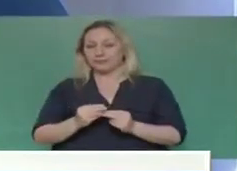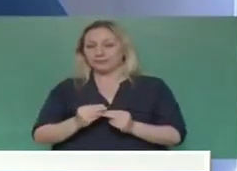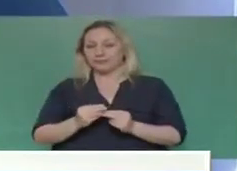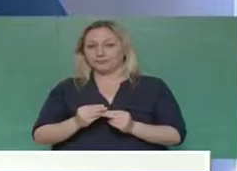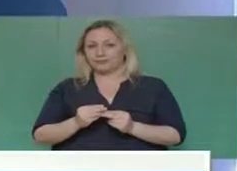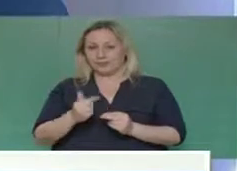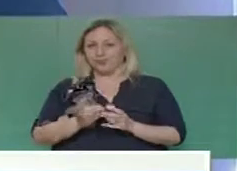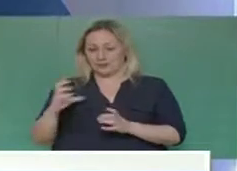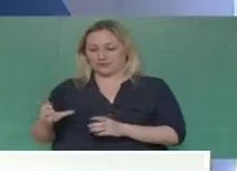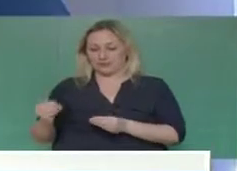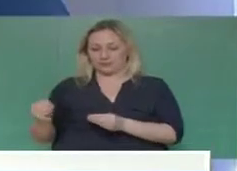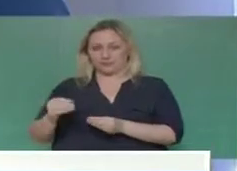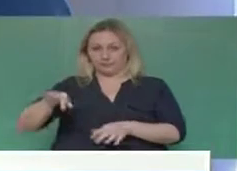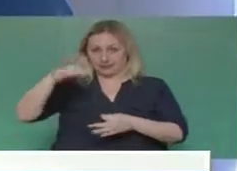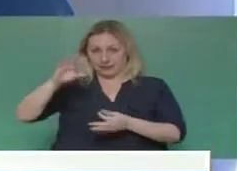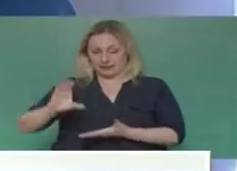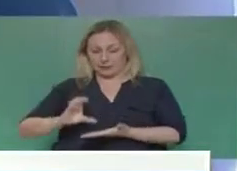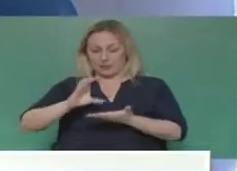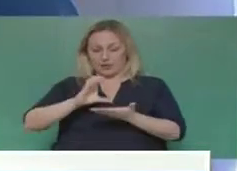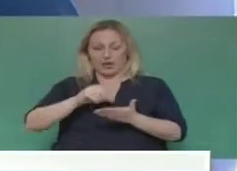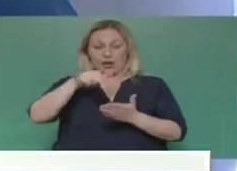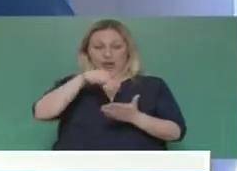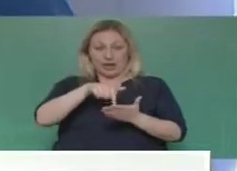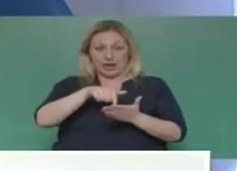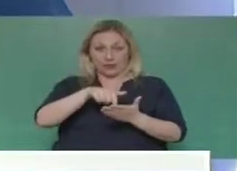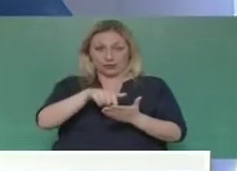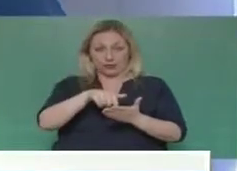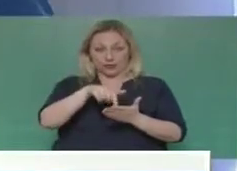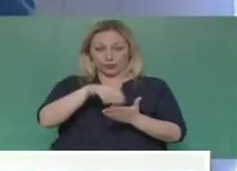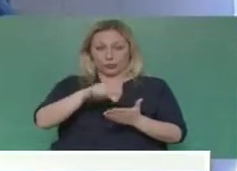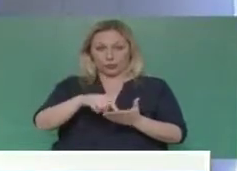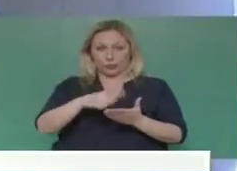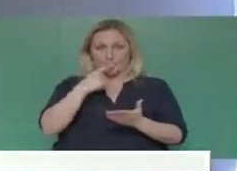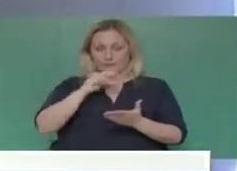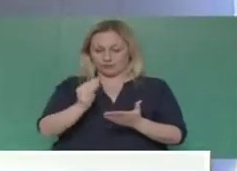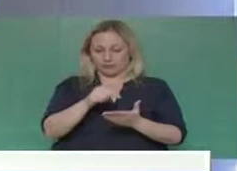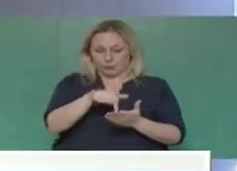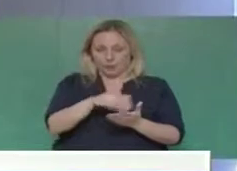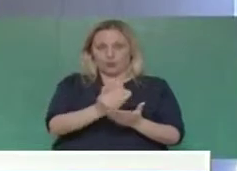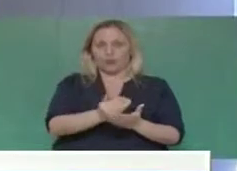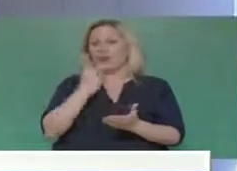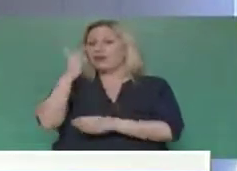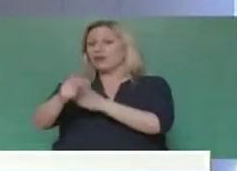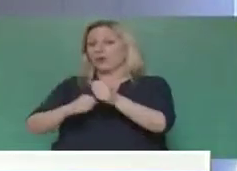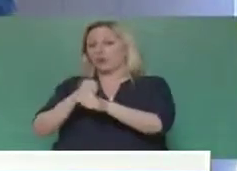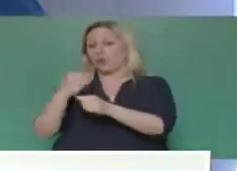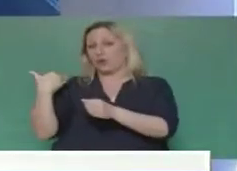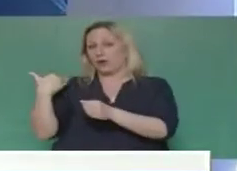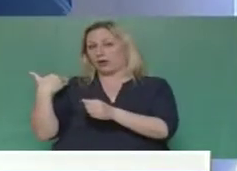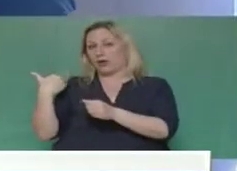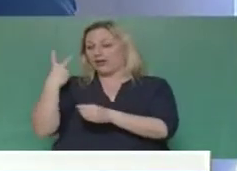σε εμάς, είναι αποτέλεσμα διαβούλευσης εντός της κυβέρνησης περίπου 2 χρόνων.